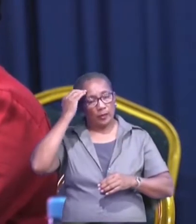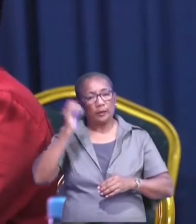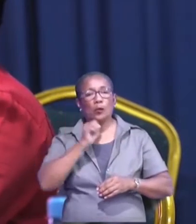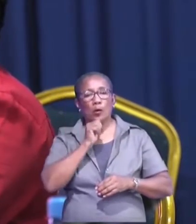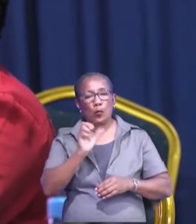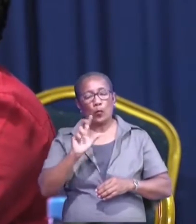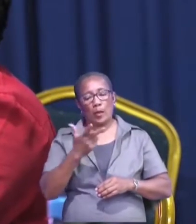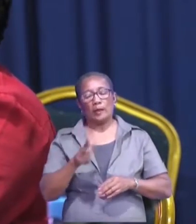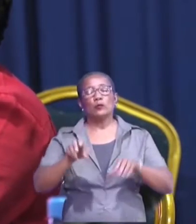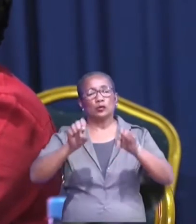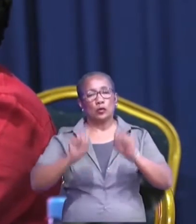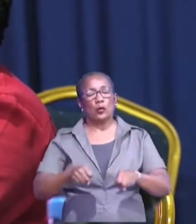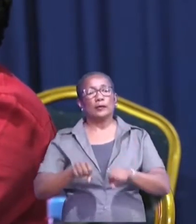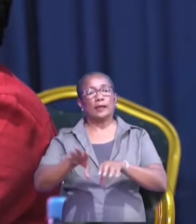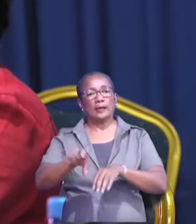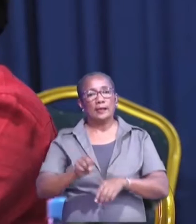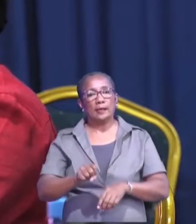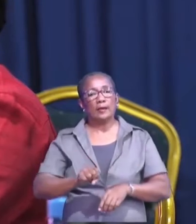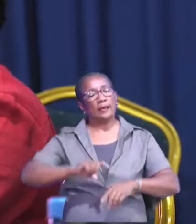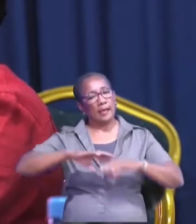besluit,